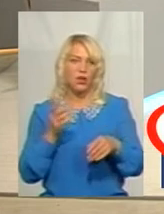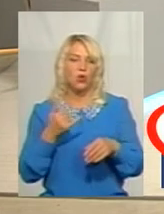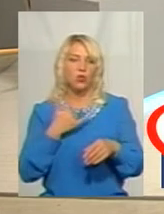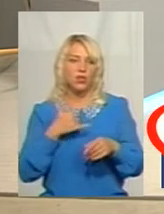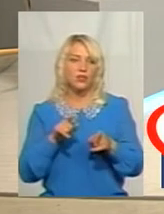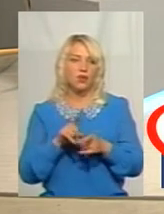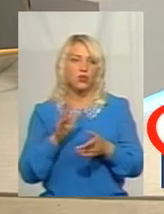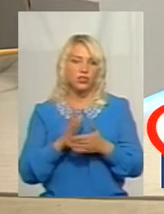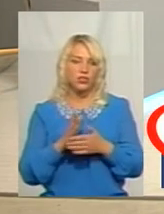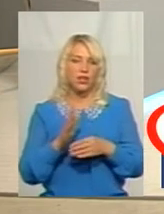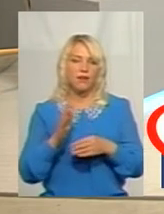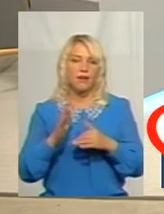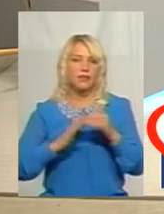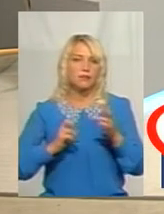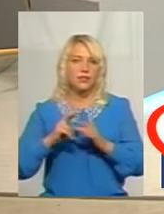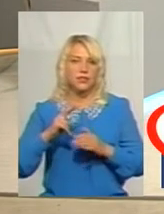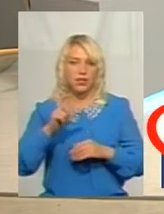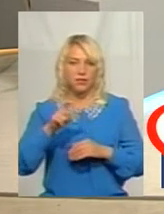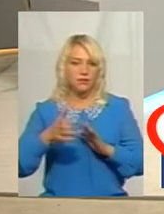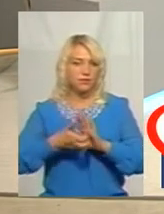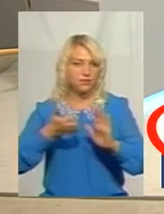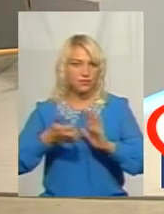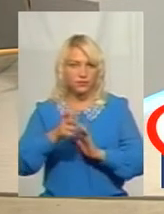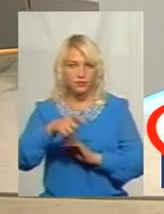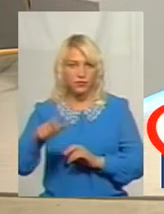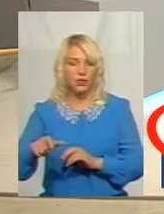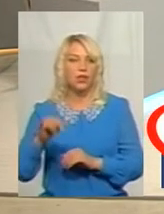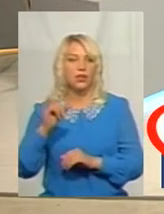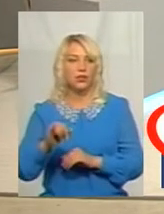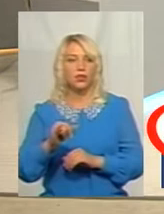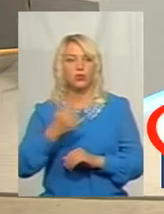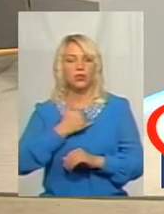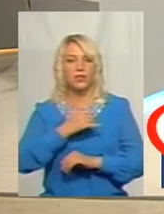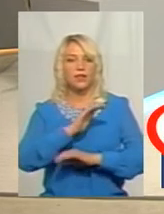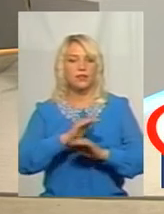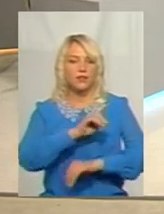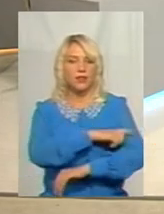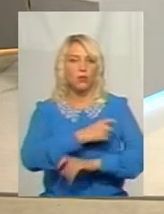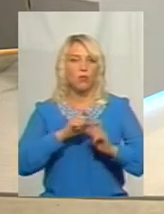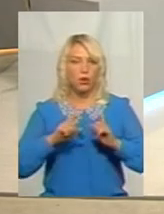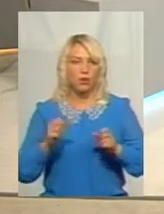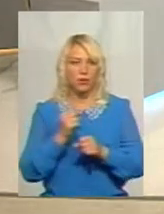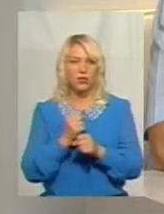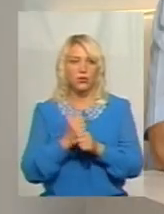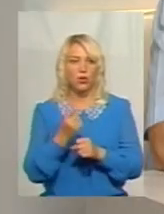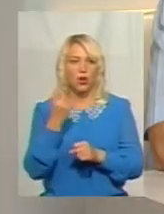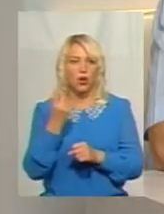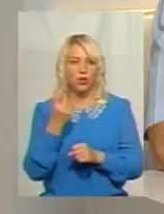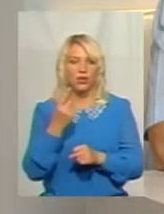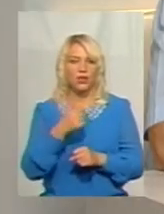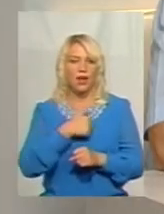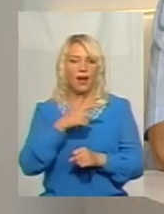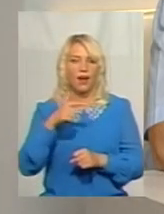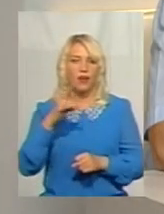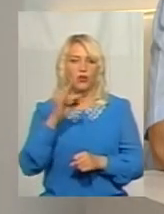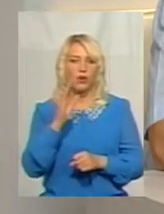теж кадровий дефіцит і в лікарів. Зараз у нас в дитячій поліклініці працює один